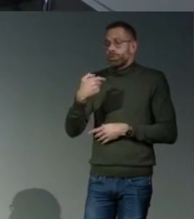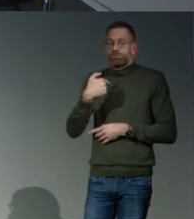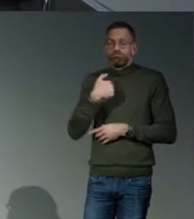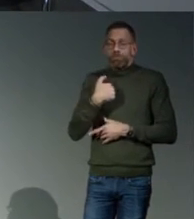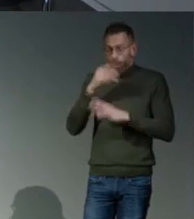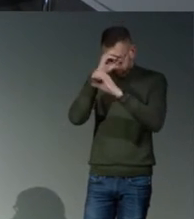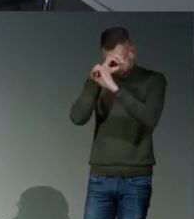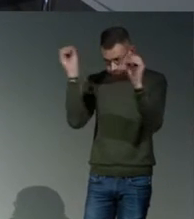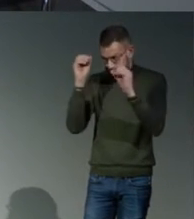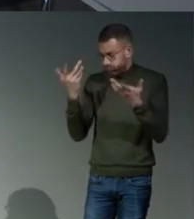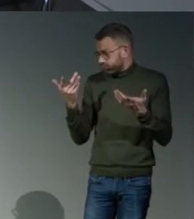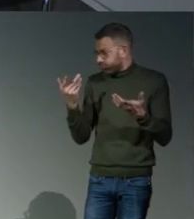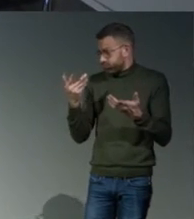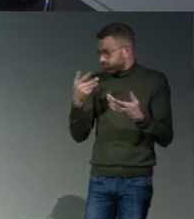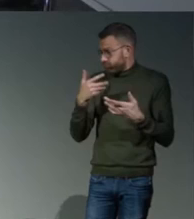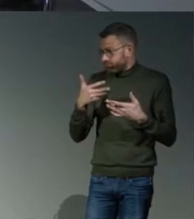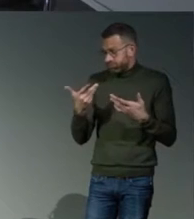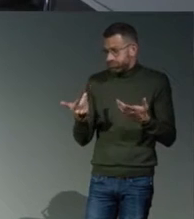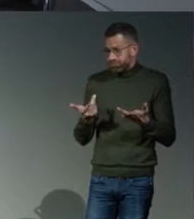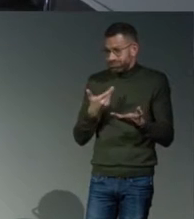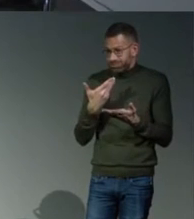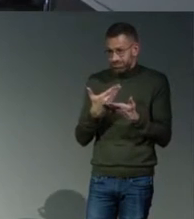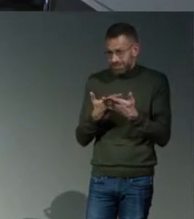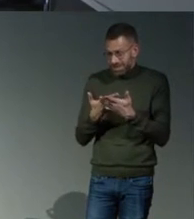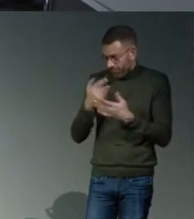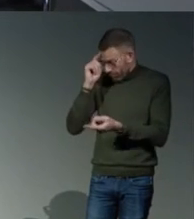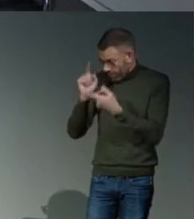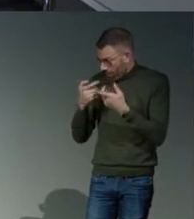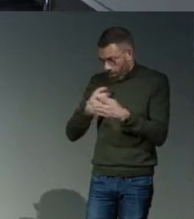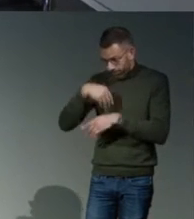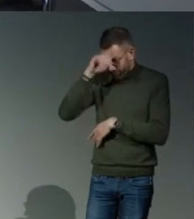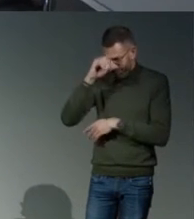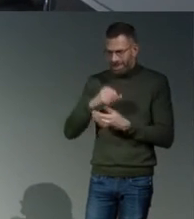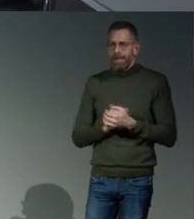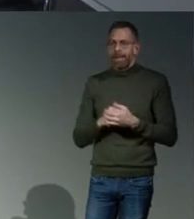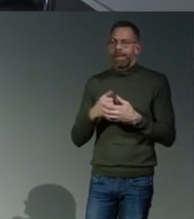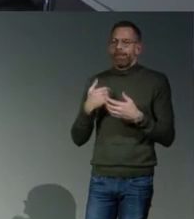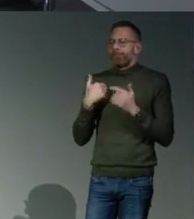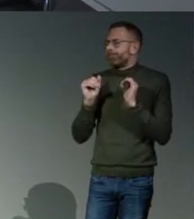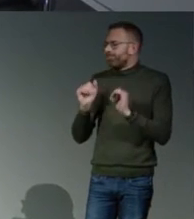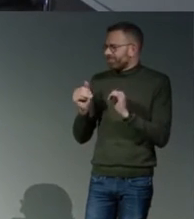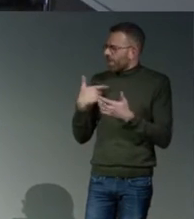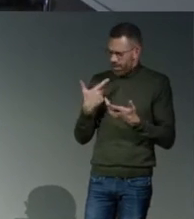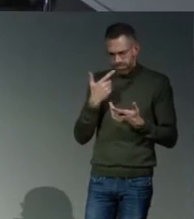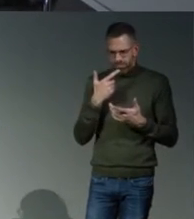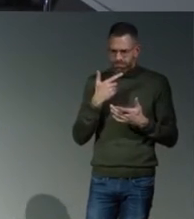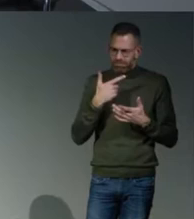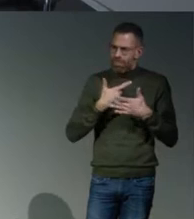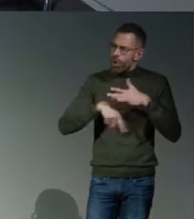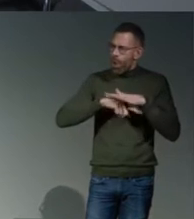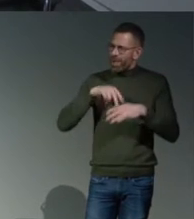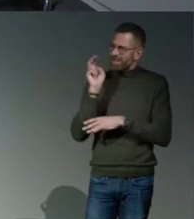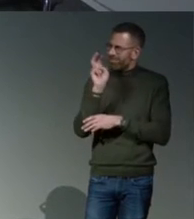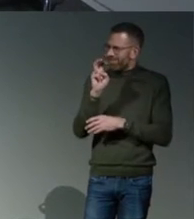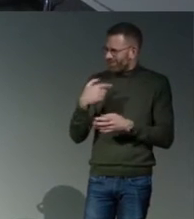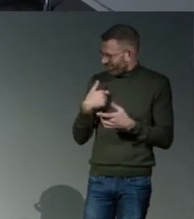les domaines qu'on est en train d'évoquer, et ne serait-ce que pour vérifier ce qu'il en était de Python, parce que ouais, j'ignorais